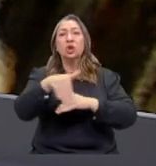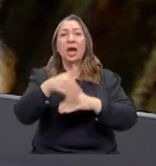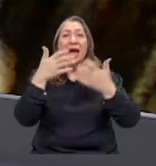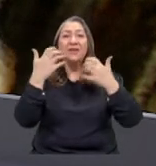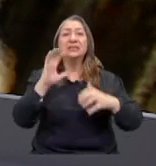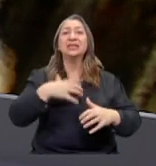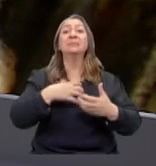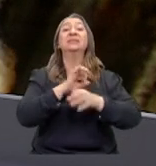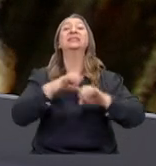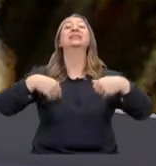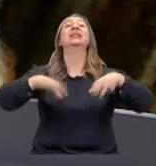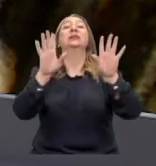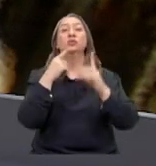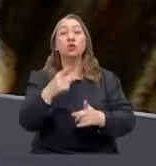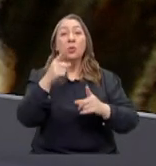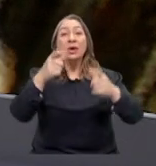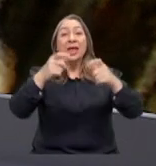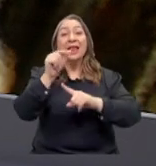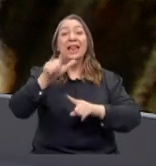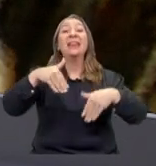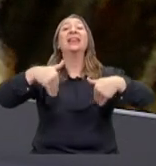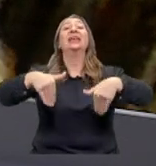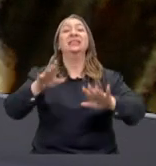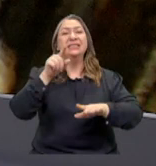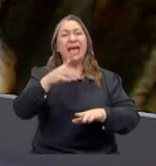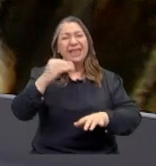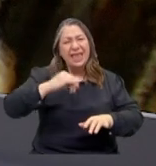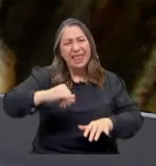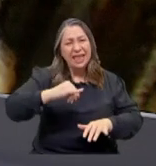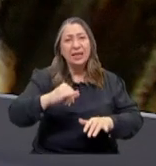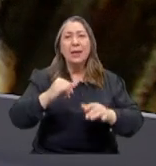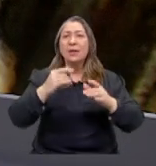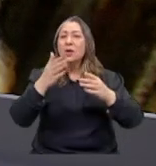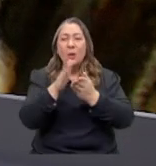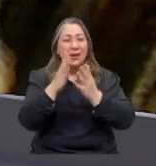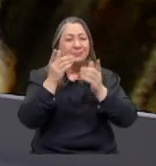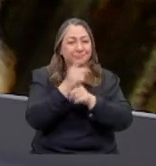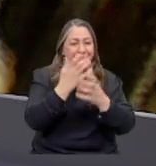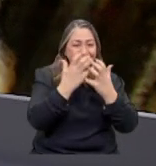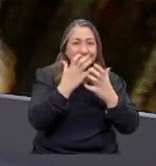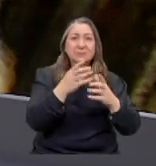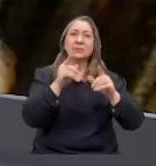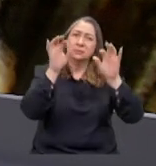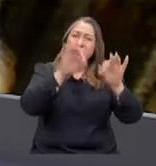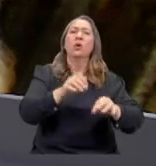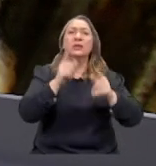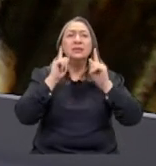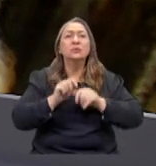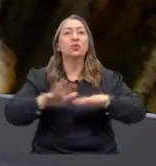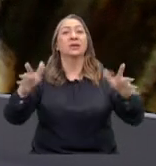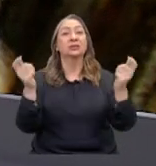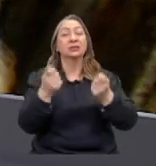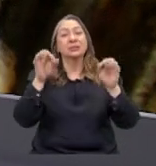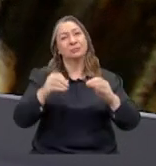sahipsiz değildir diyorsanız, bu şehirlerde de değilsiniz, siz de en yakınınızdaki barınağa gidebilir, sesinizi duyurmaya çalışabilirsiniz